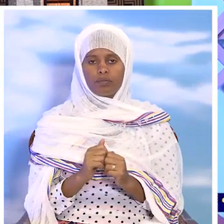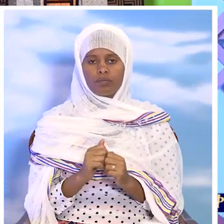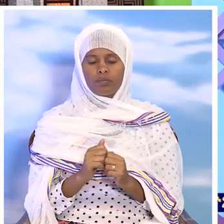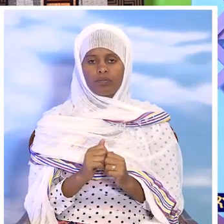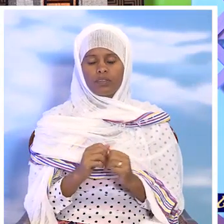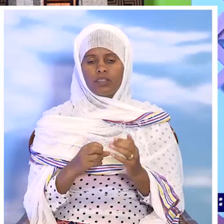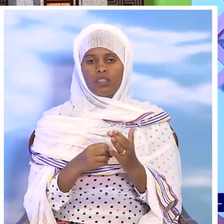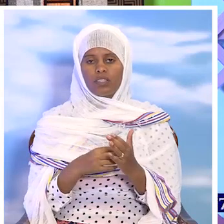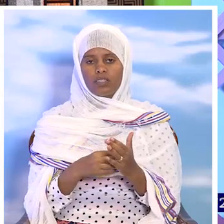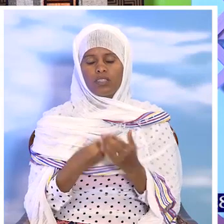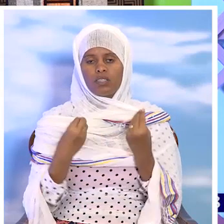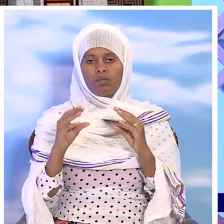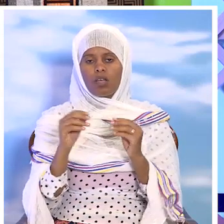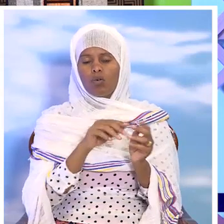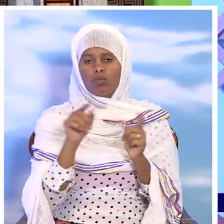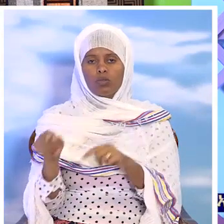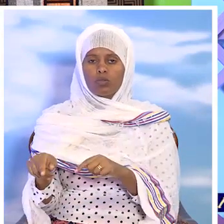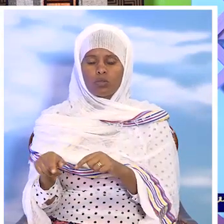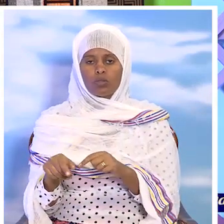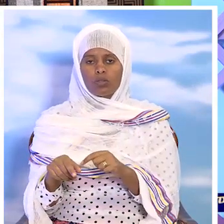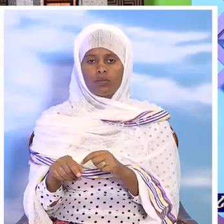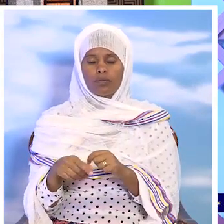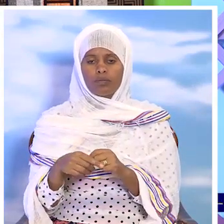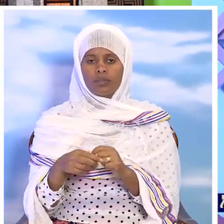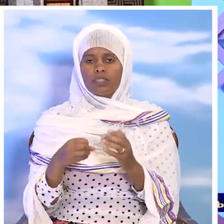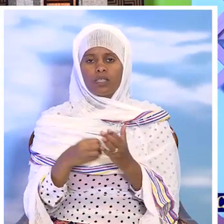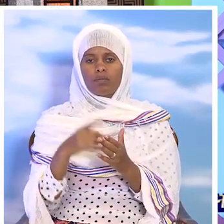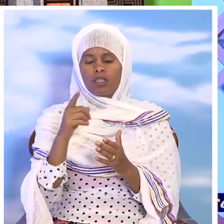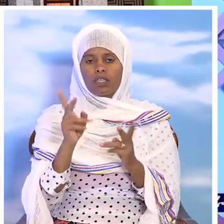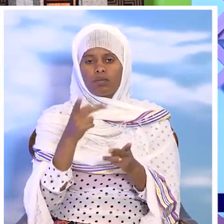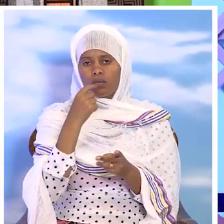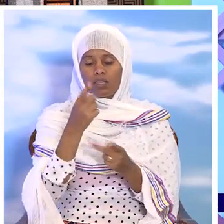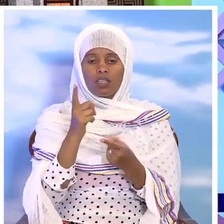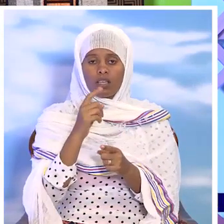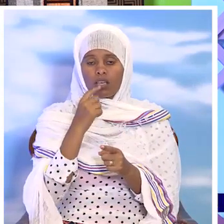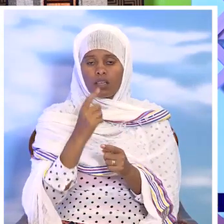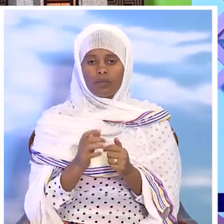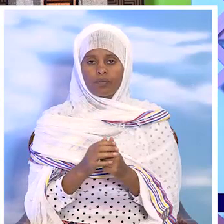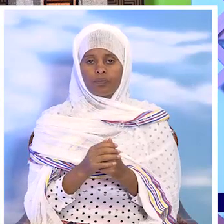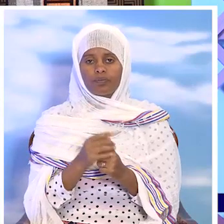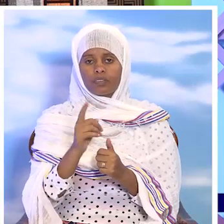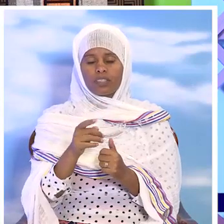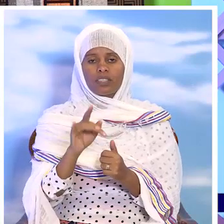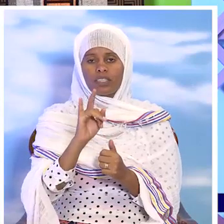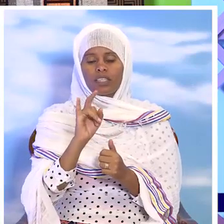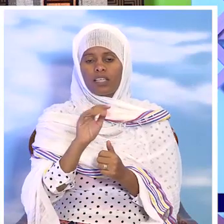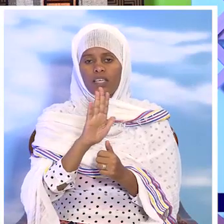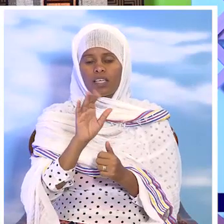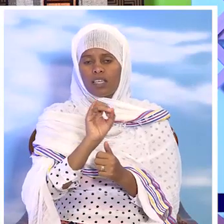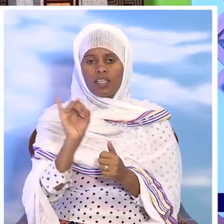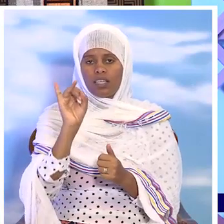ስለዚ ንምንታይ እዩ ናብ ዝመፅ ወይ እውን ስለምንታይ ከም ዝብል ንድሕር ኢልና እዛ ዘገሊላዊ ኣሕዛብ